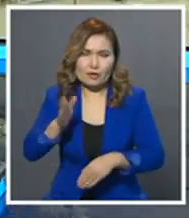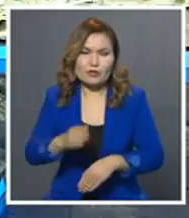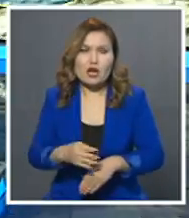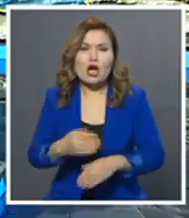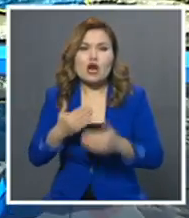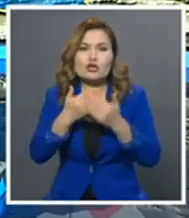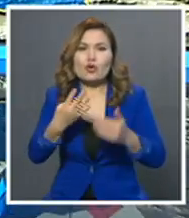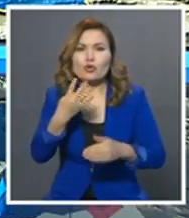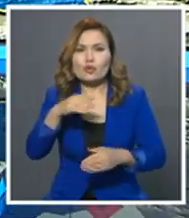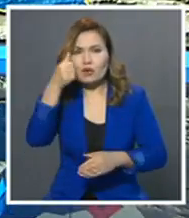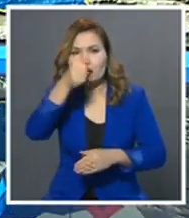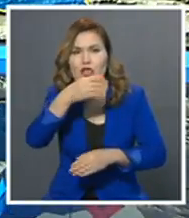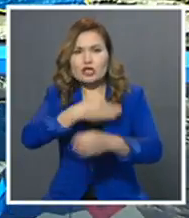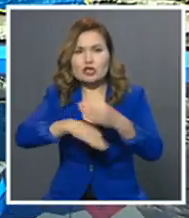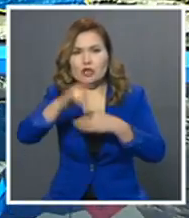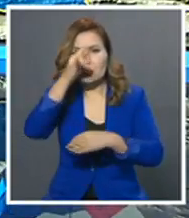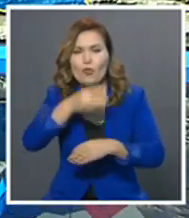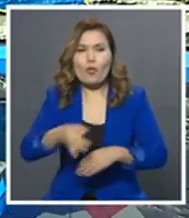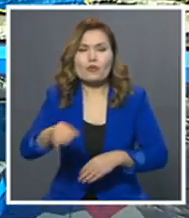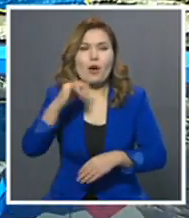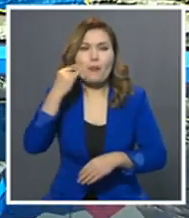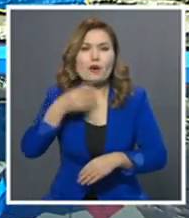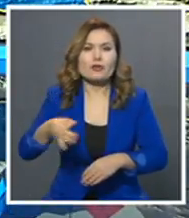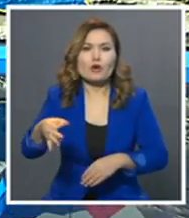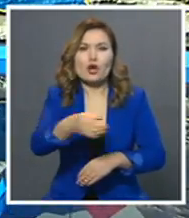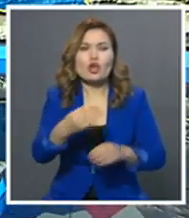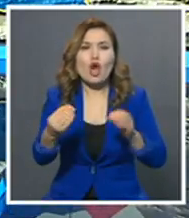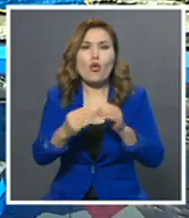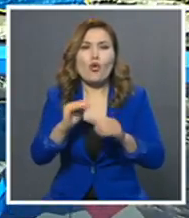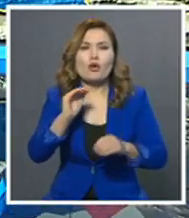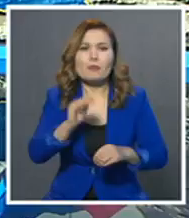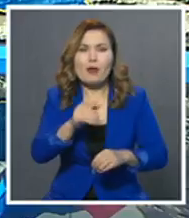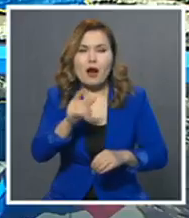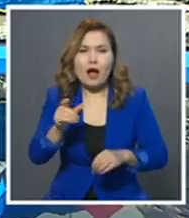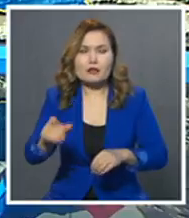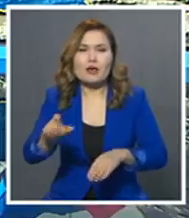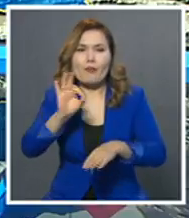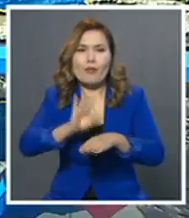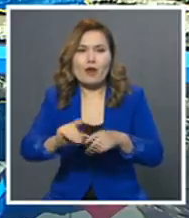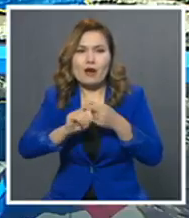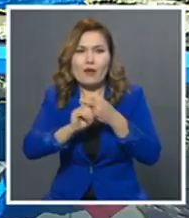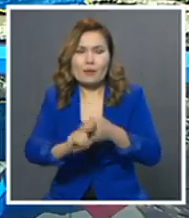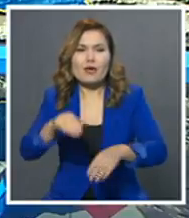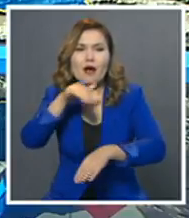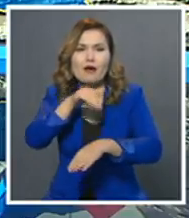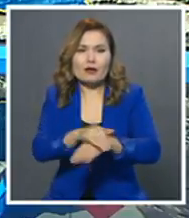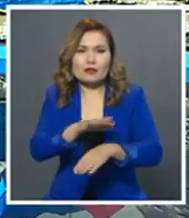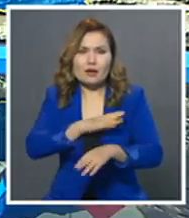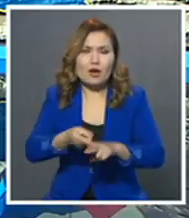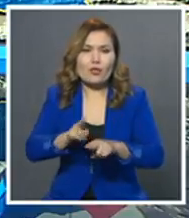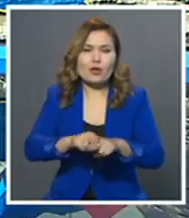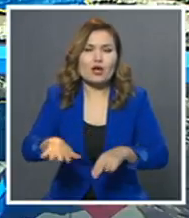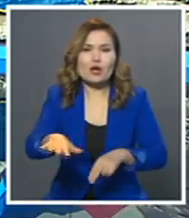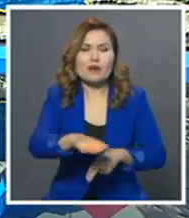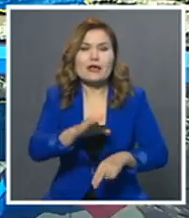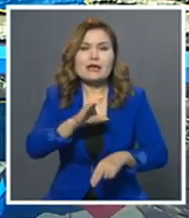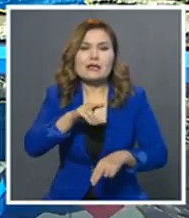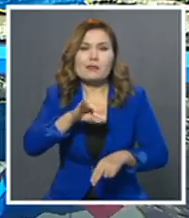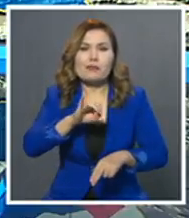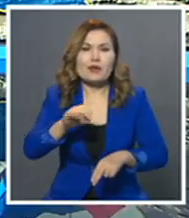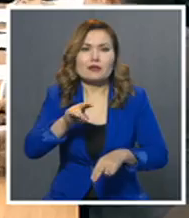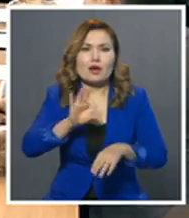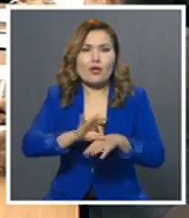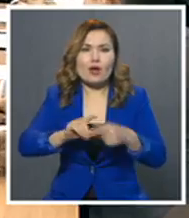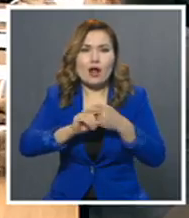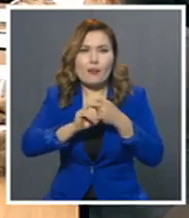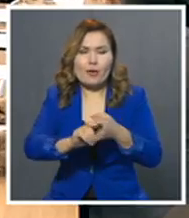соңғы 4 жылда Шығыс Қазақстан облысы мен Павлодар облысының 10 мыңға жоқ тұрғынында иммун тапшылығы вирусы анықталған. Сондай осы өңірлерде СПИД